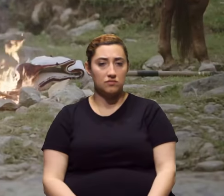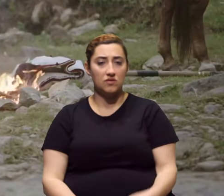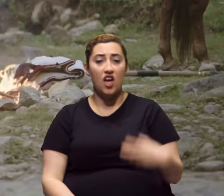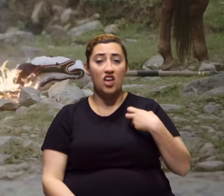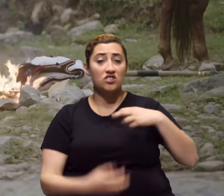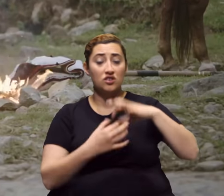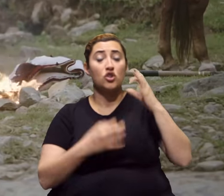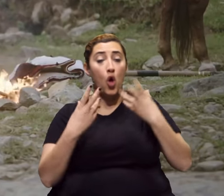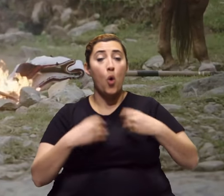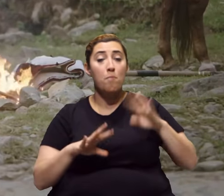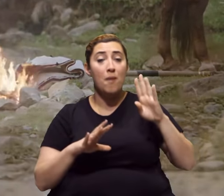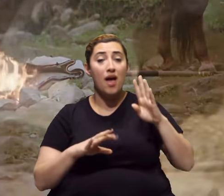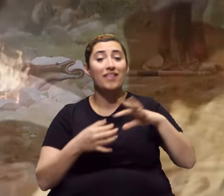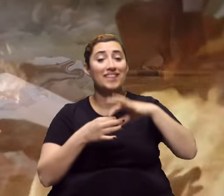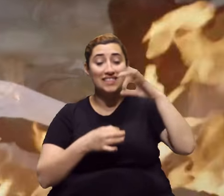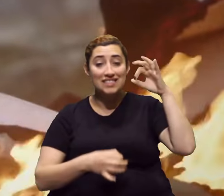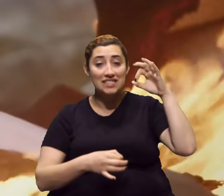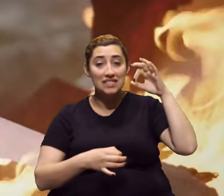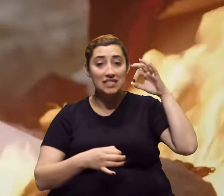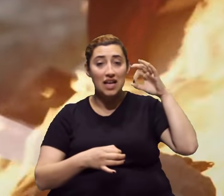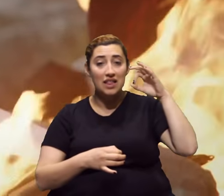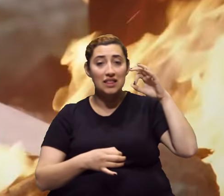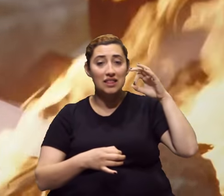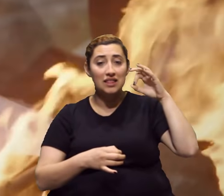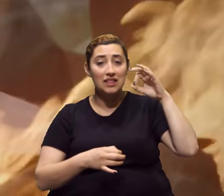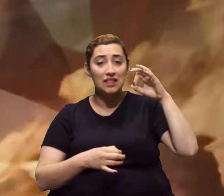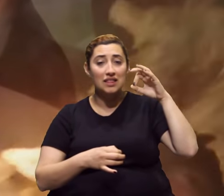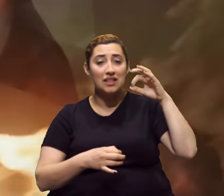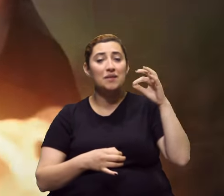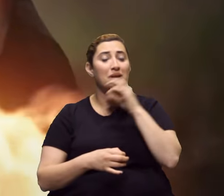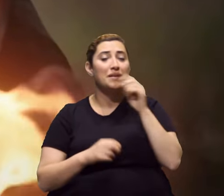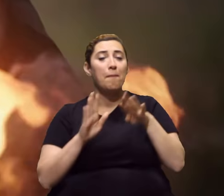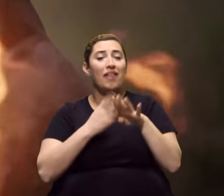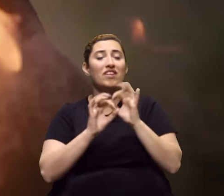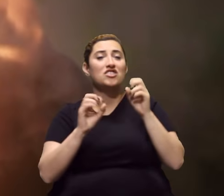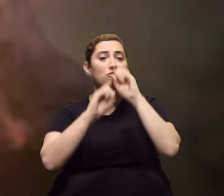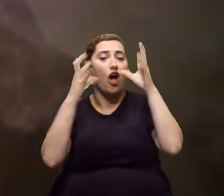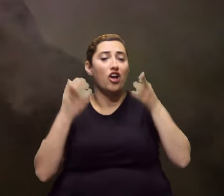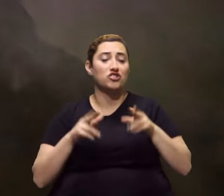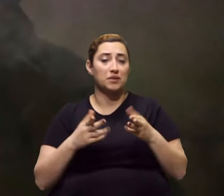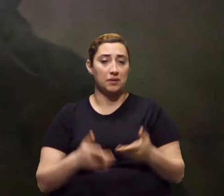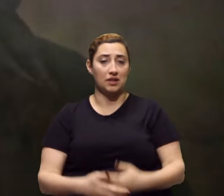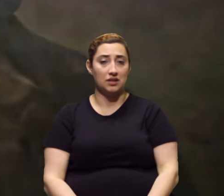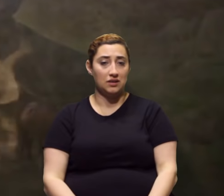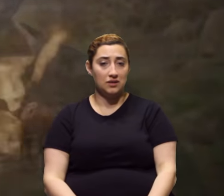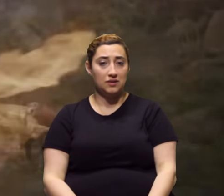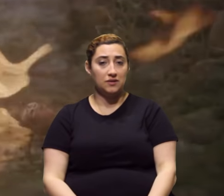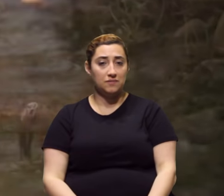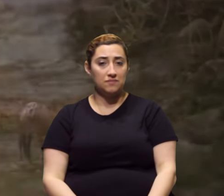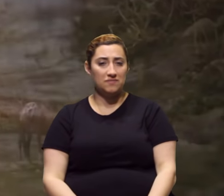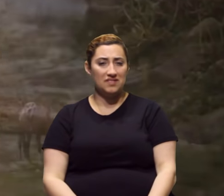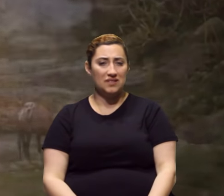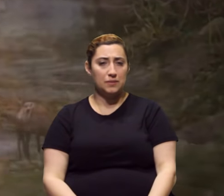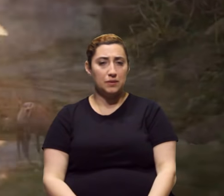Aşık olmayan Adem benzer yemişsiz ağaca. mektupları yakarak nehre